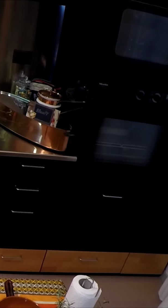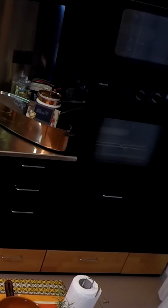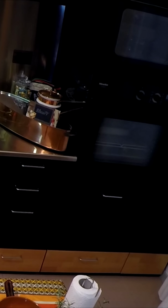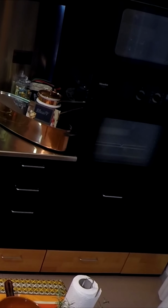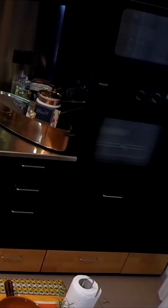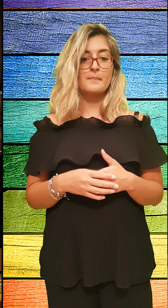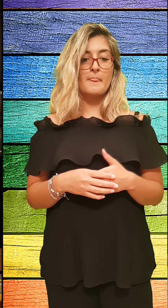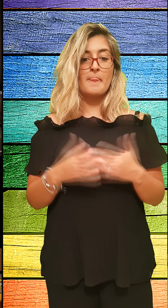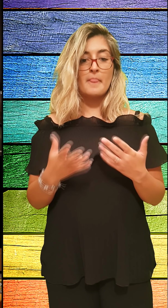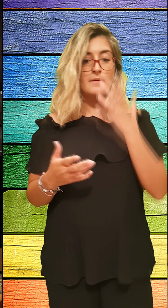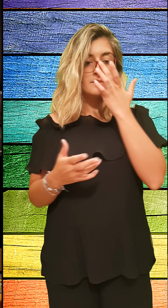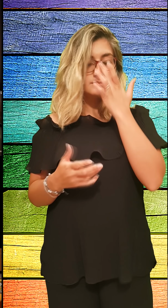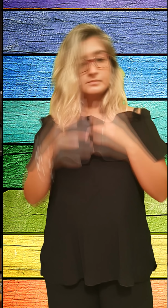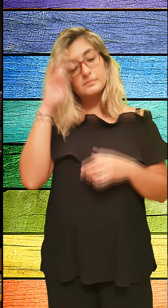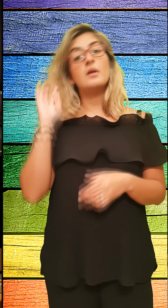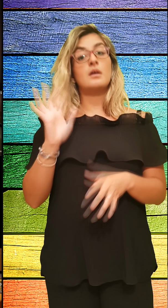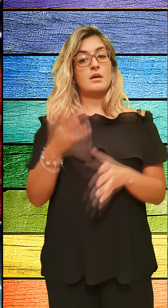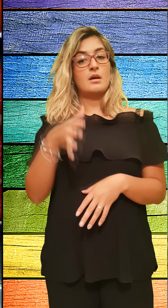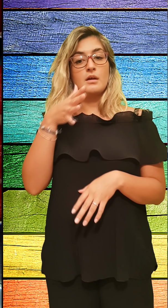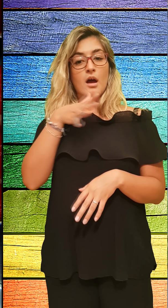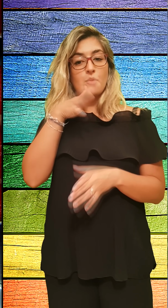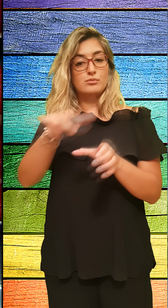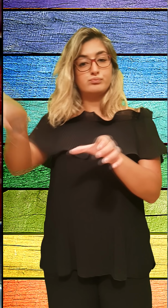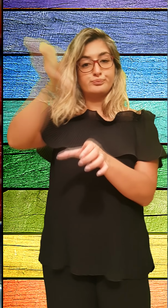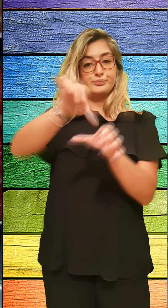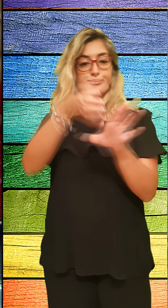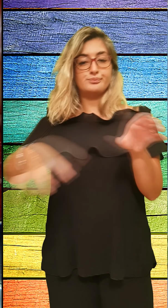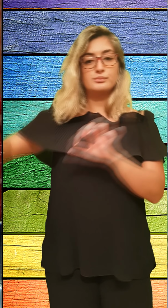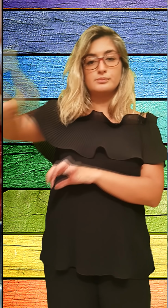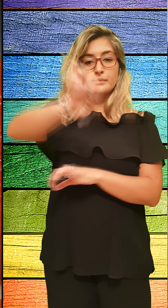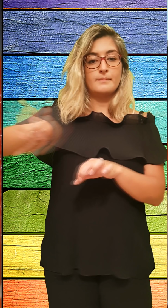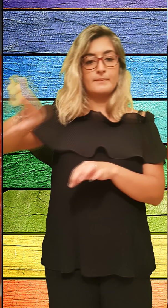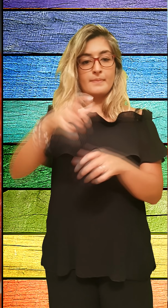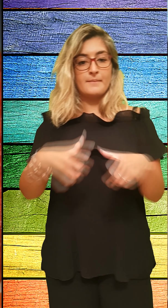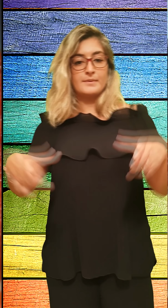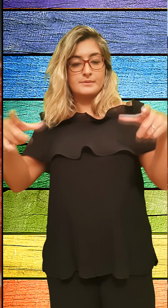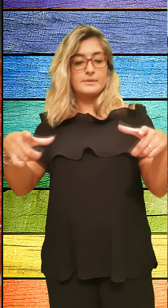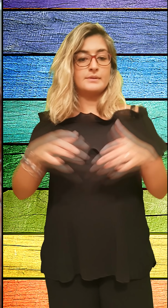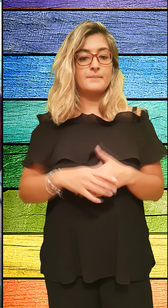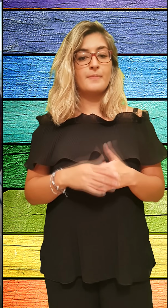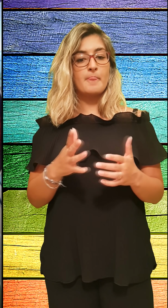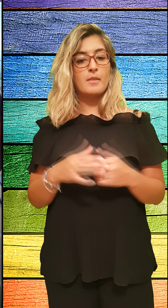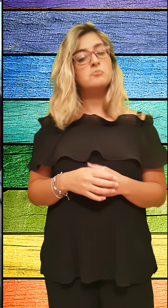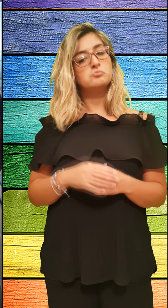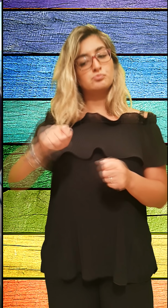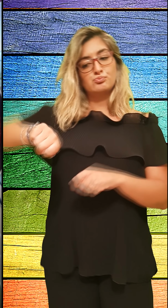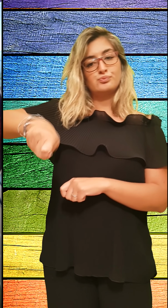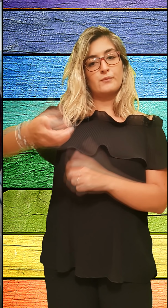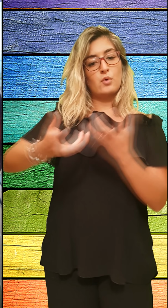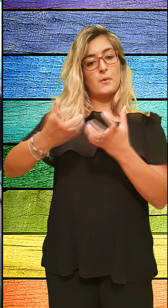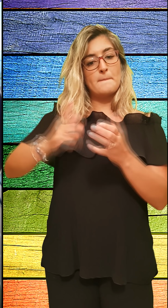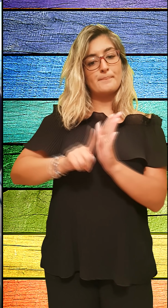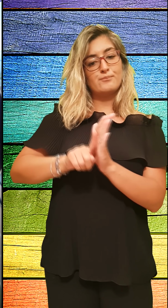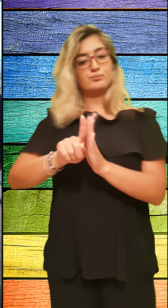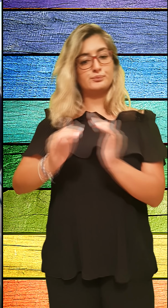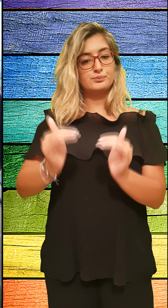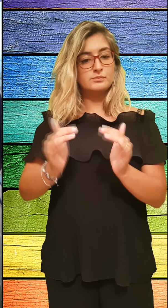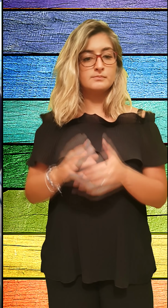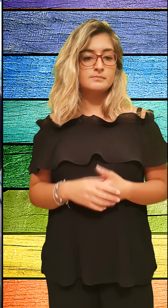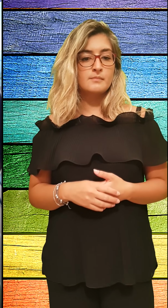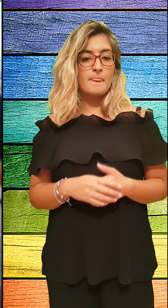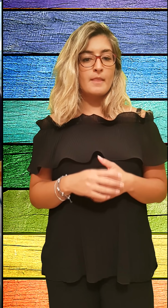Fate così, prendete un altro pochino anche, sciacquate bene il barattolo. A questo punto siamo